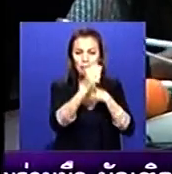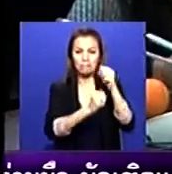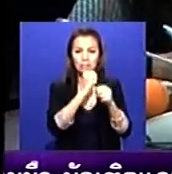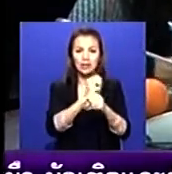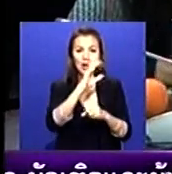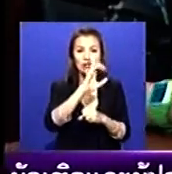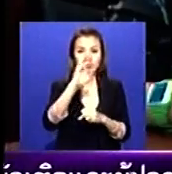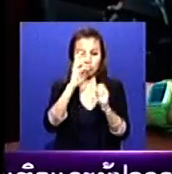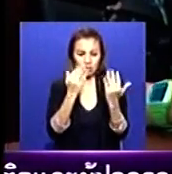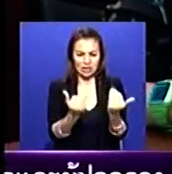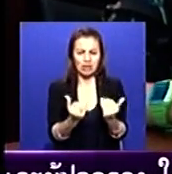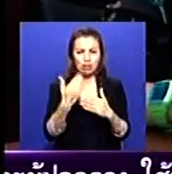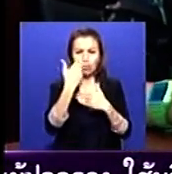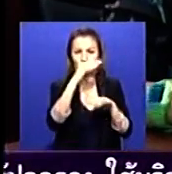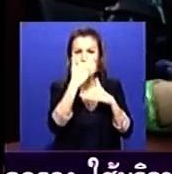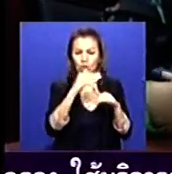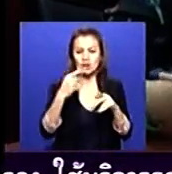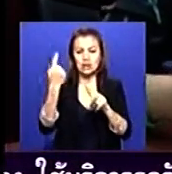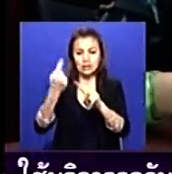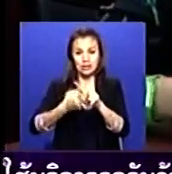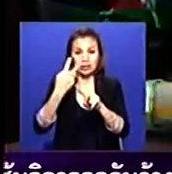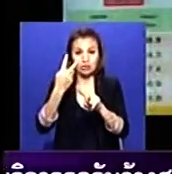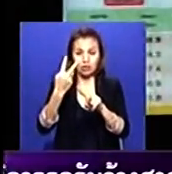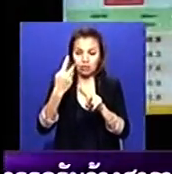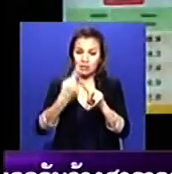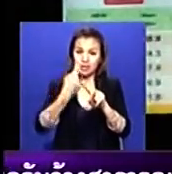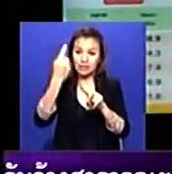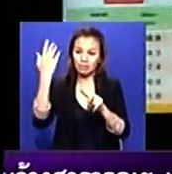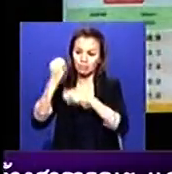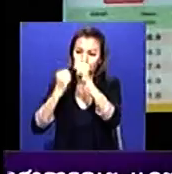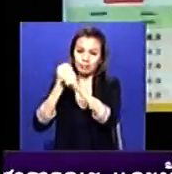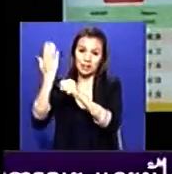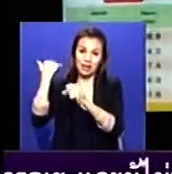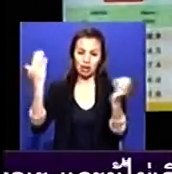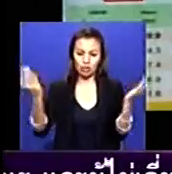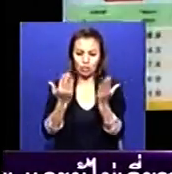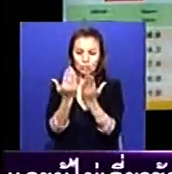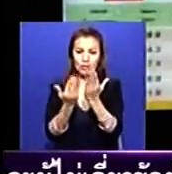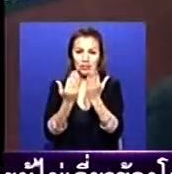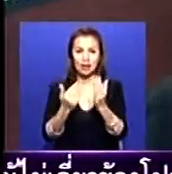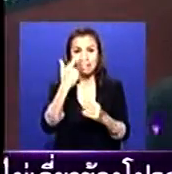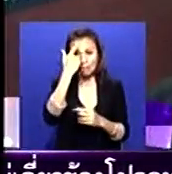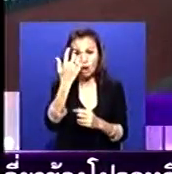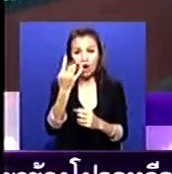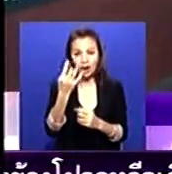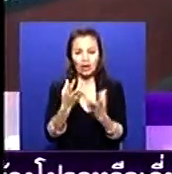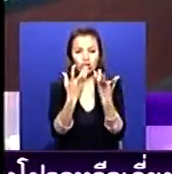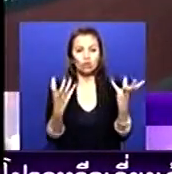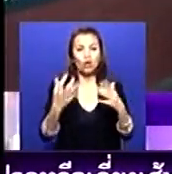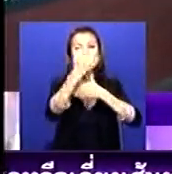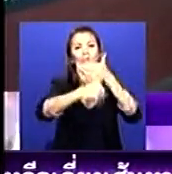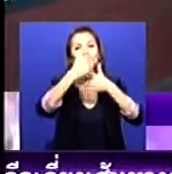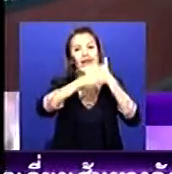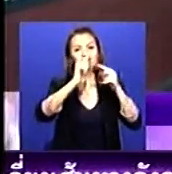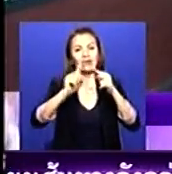สุดเป็นประวัติการถ้าเกิดเทียบกับเดือนมกราคมของทุกปีเนื่องจากว่าความต้องการสินค้าในต่างประเทศที่เพิ่มขึ้นนะคะจากช่วงเทศกาลปี